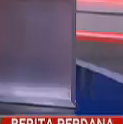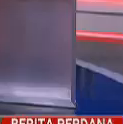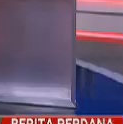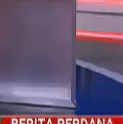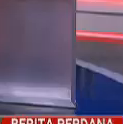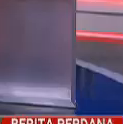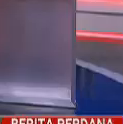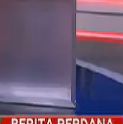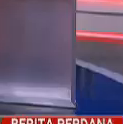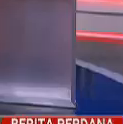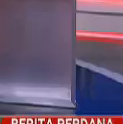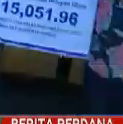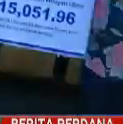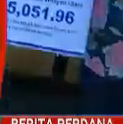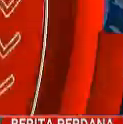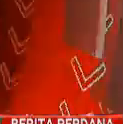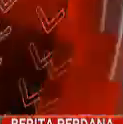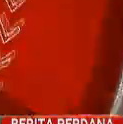malam ini.